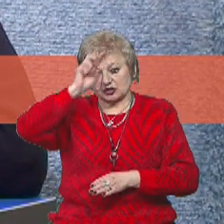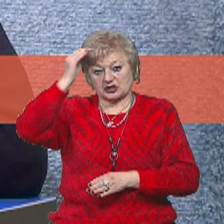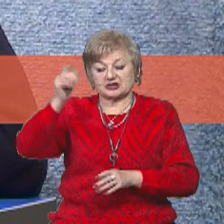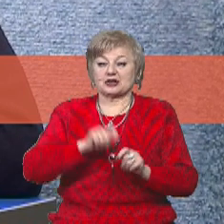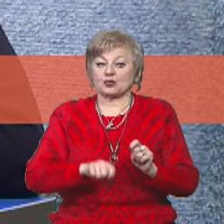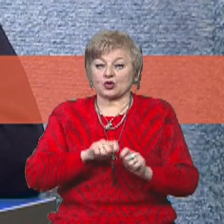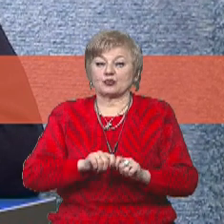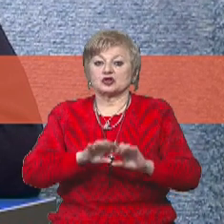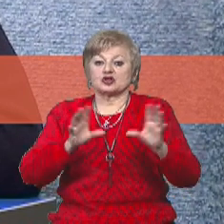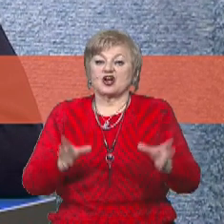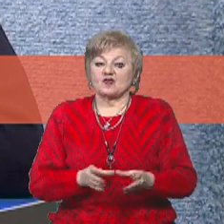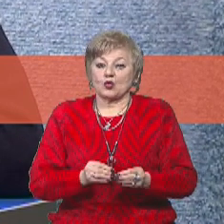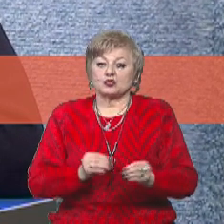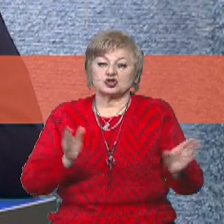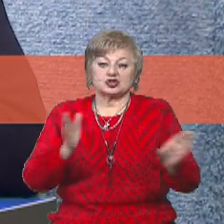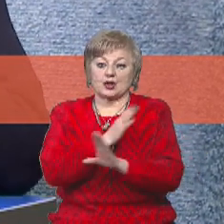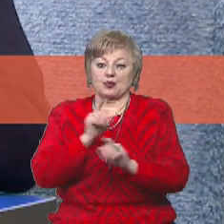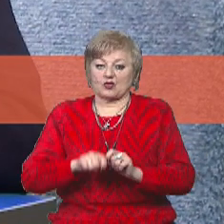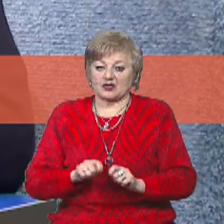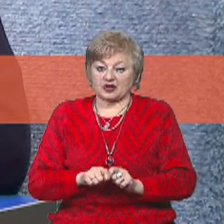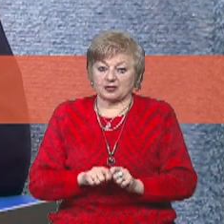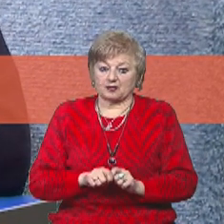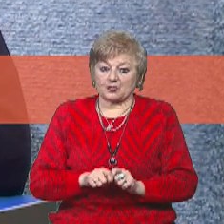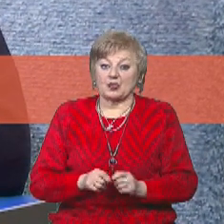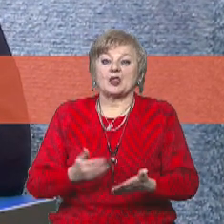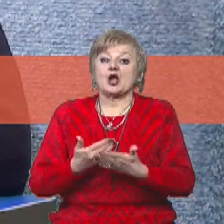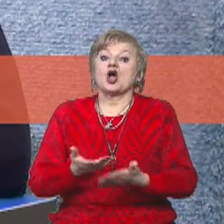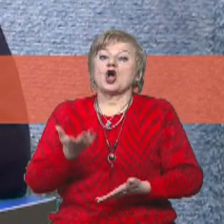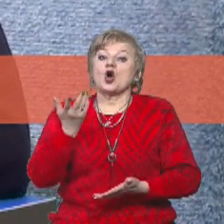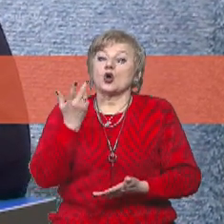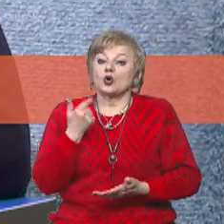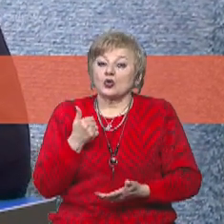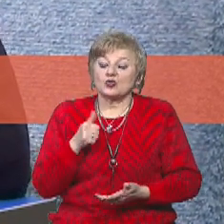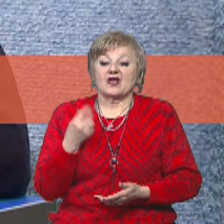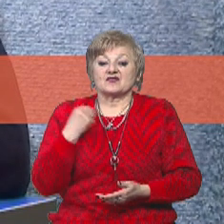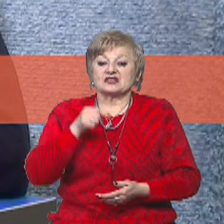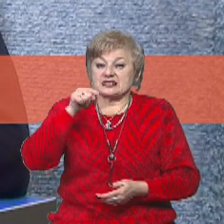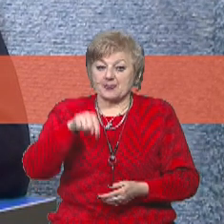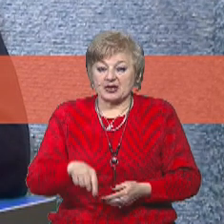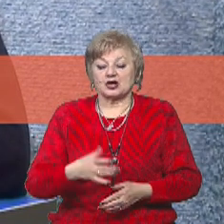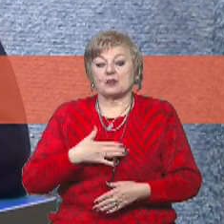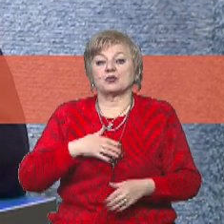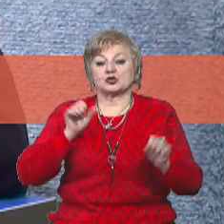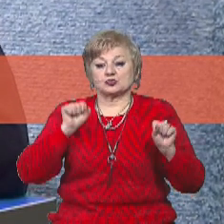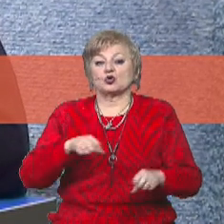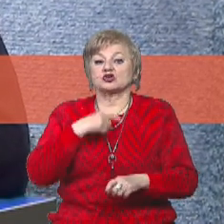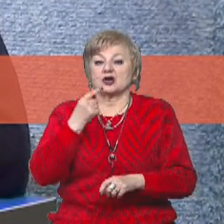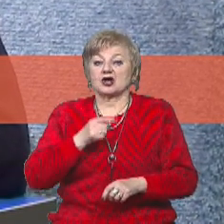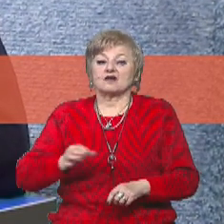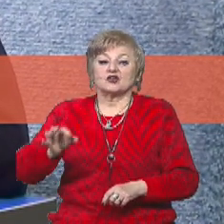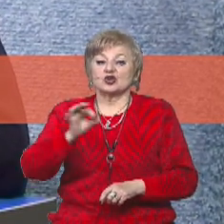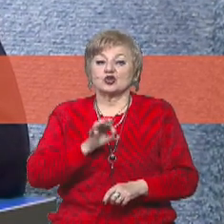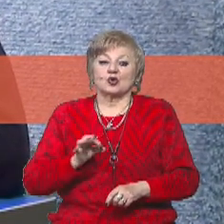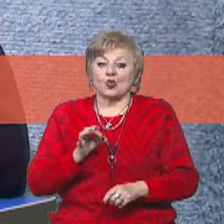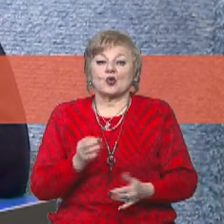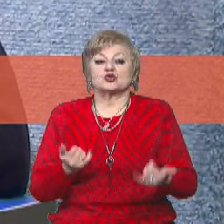моніторингу в галузі охорони атмосферного повітря». Отже, коли в Запоріжжі ми зможемо говорити про